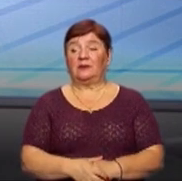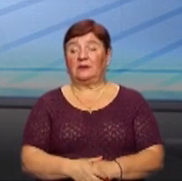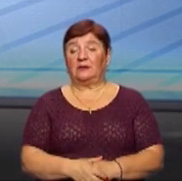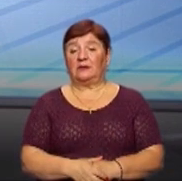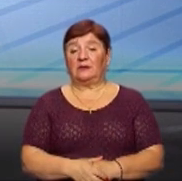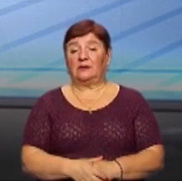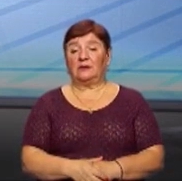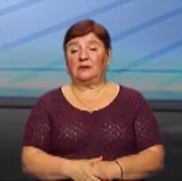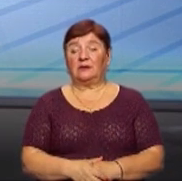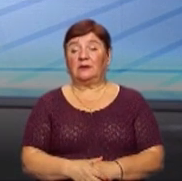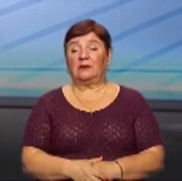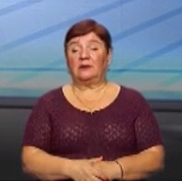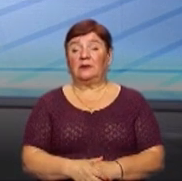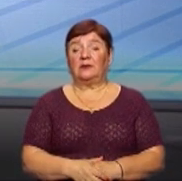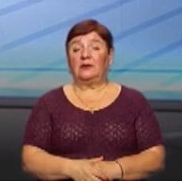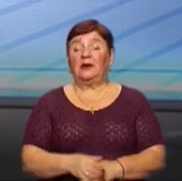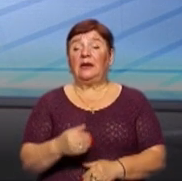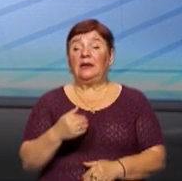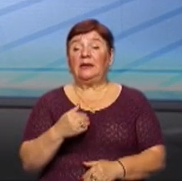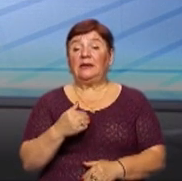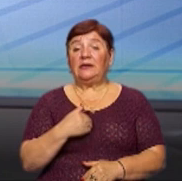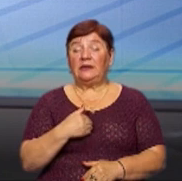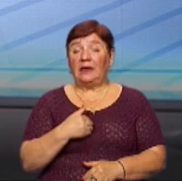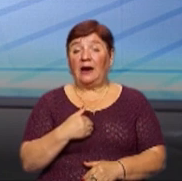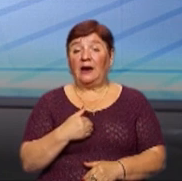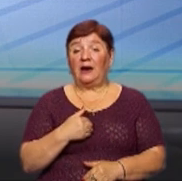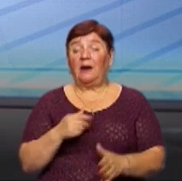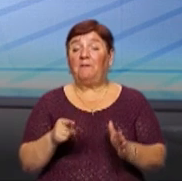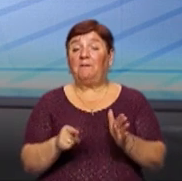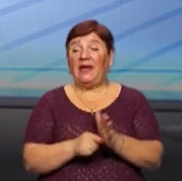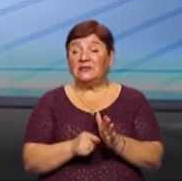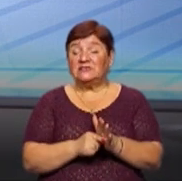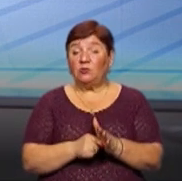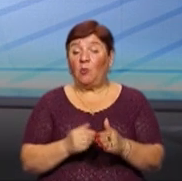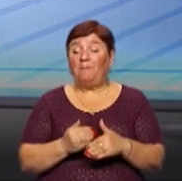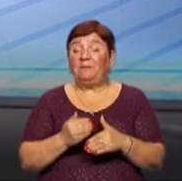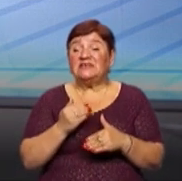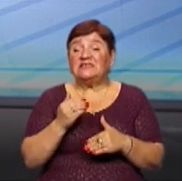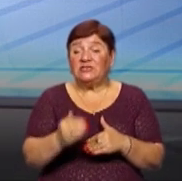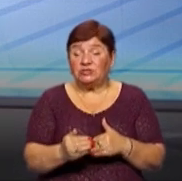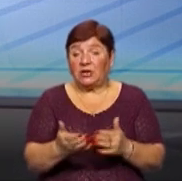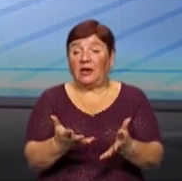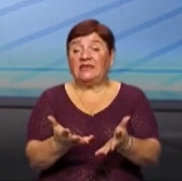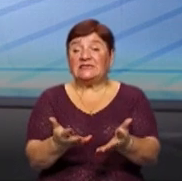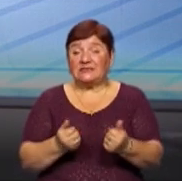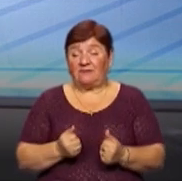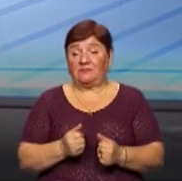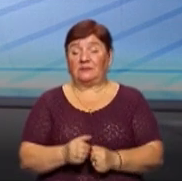А яку? Я маю, бо я пенсію пізніше получив, чим я.